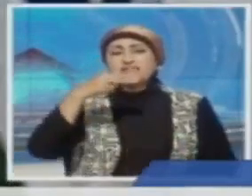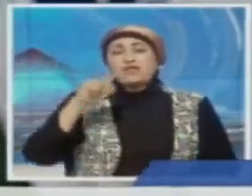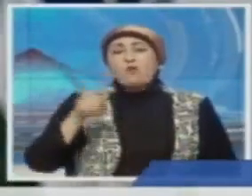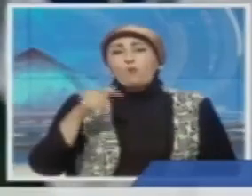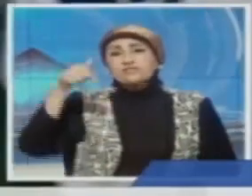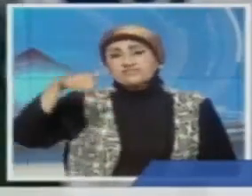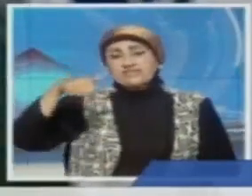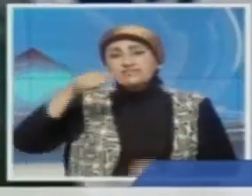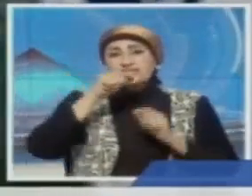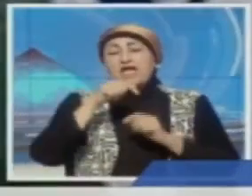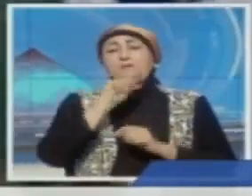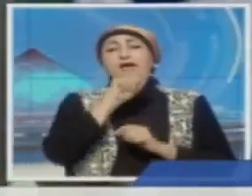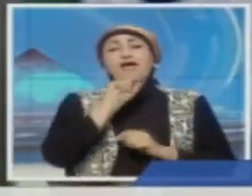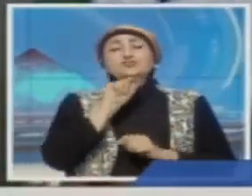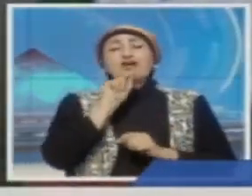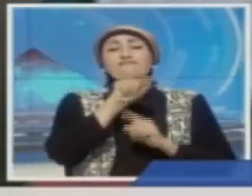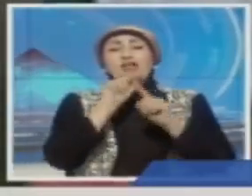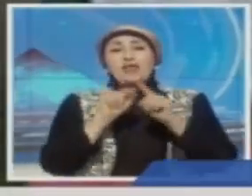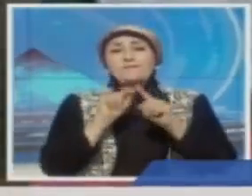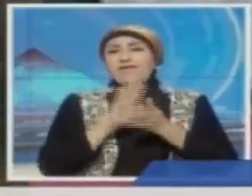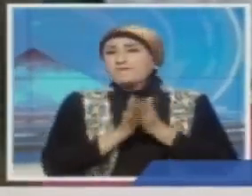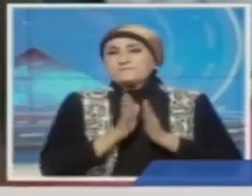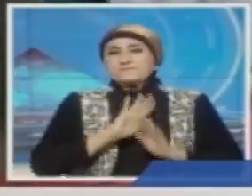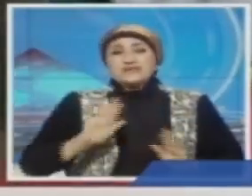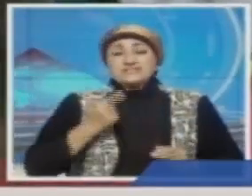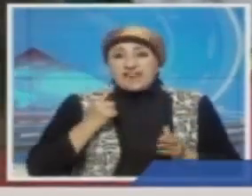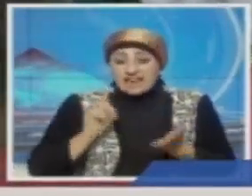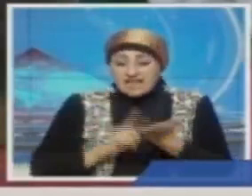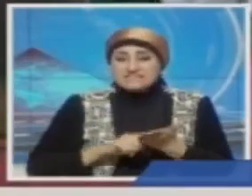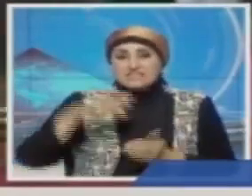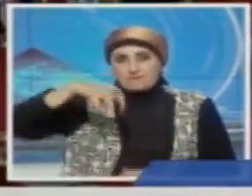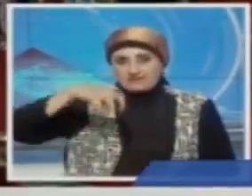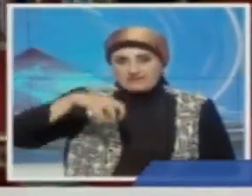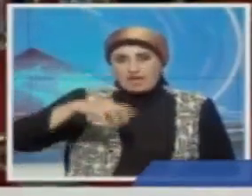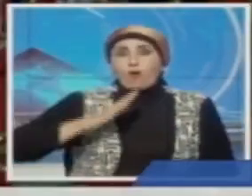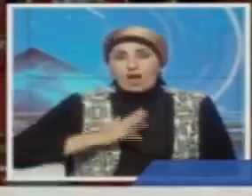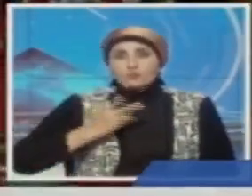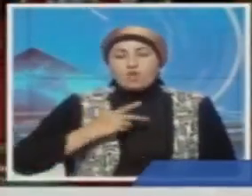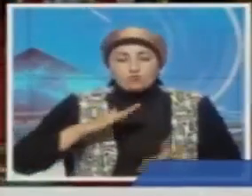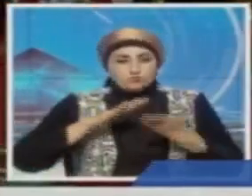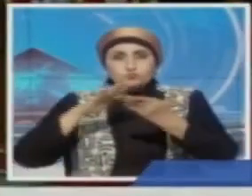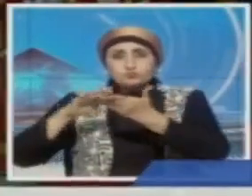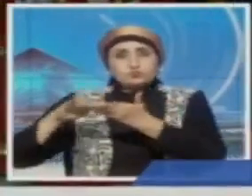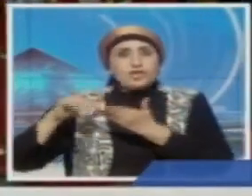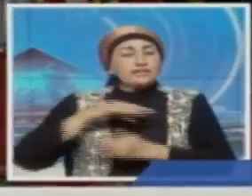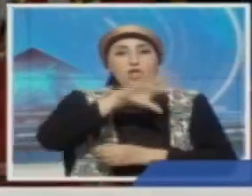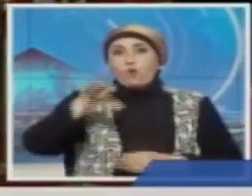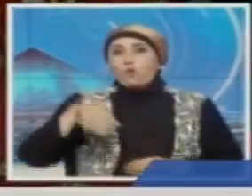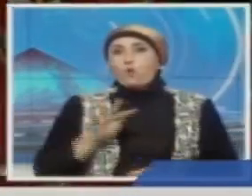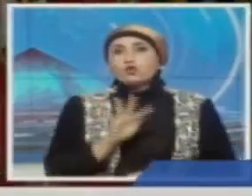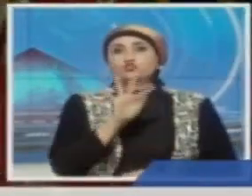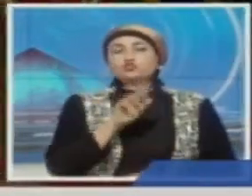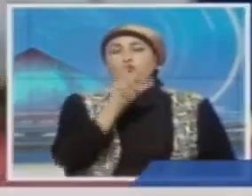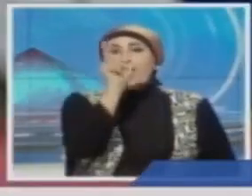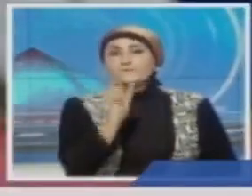2.6% فقط. وبالتالي لابد من البحث عن دولة همها الأكبر إيصال المساعدات لكل شعوب القارة